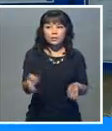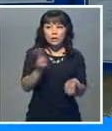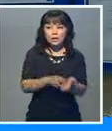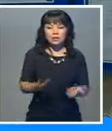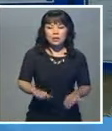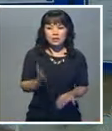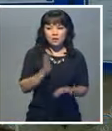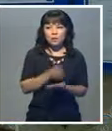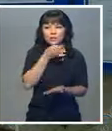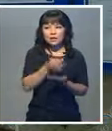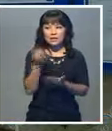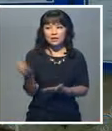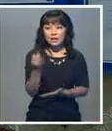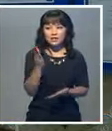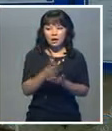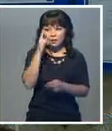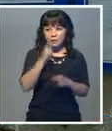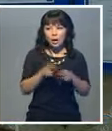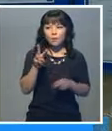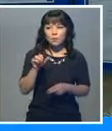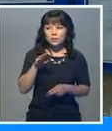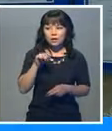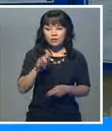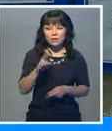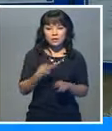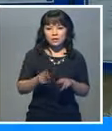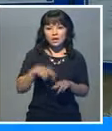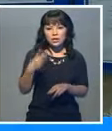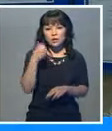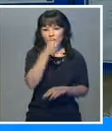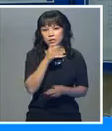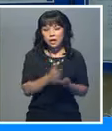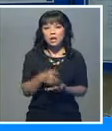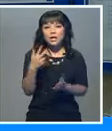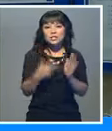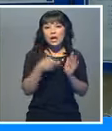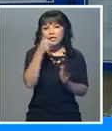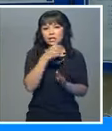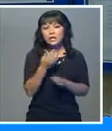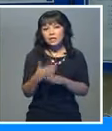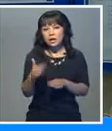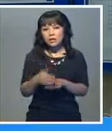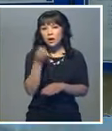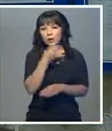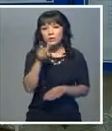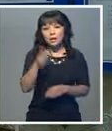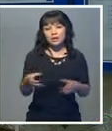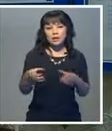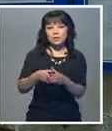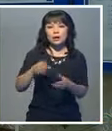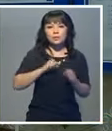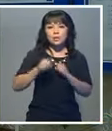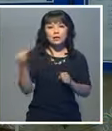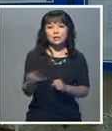деп. Ағайынды Мұстафиндердің алды бізде 20 жыл, кейінгілері 8 жылдан жұмыс істейді. Өте жақсы жігіттер.